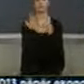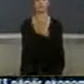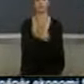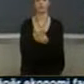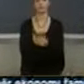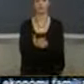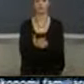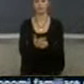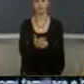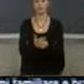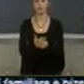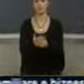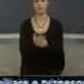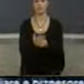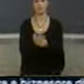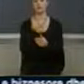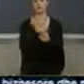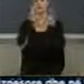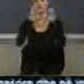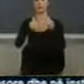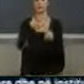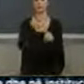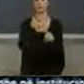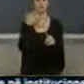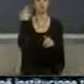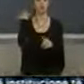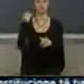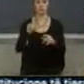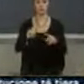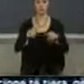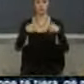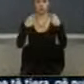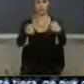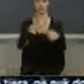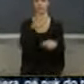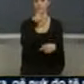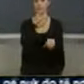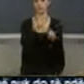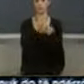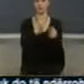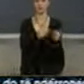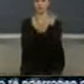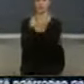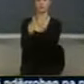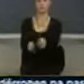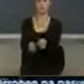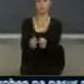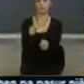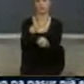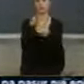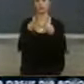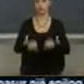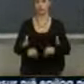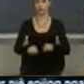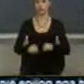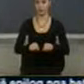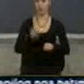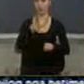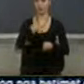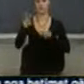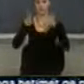Andaj, i njejti gjatjave se arshme do të procedohet në qeveri dhe me pastaj